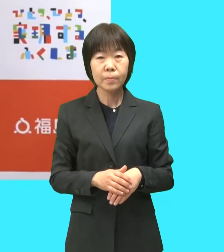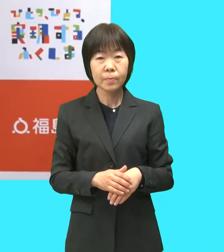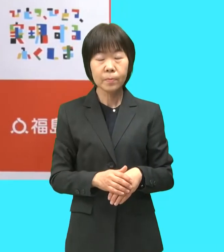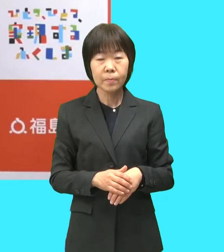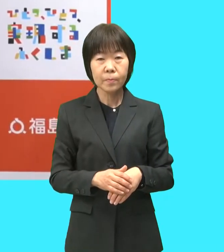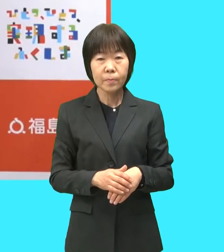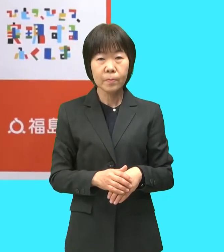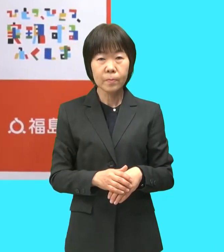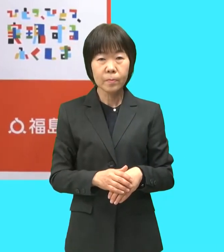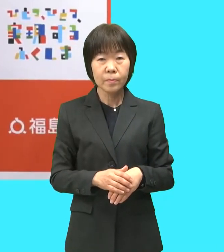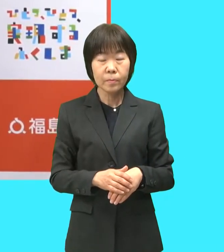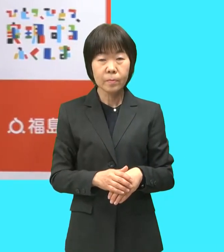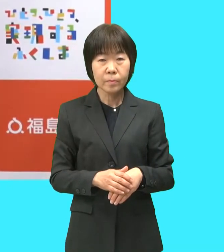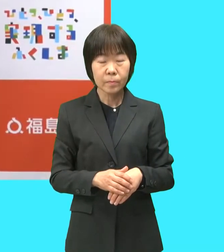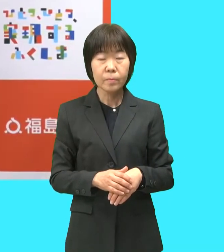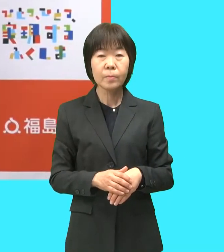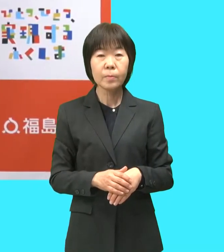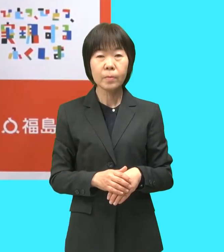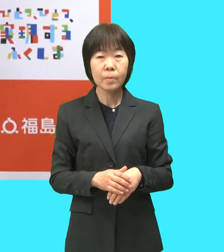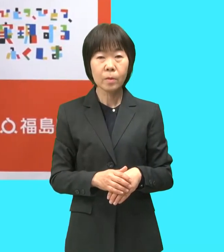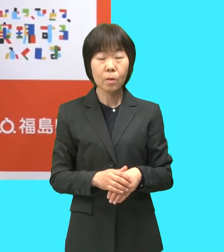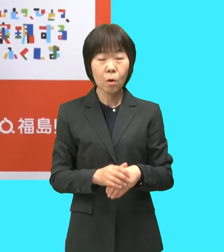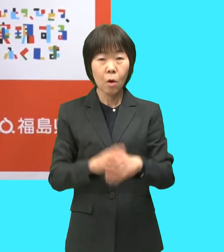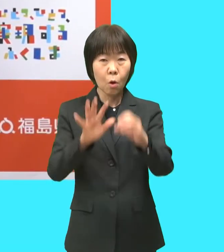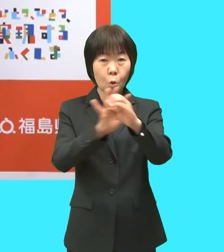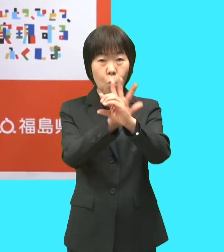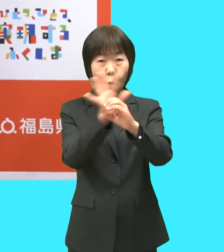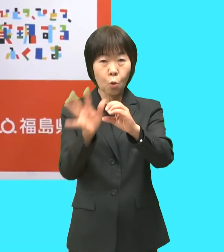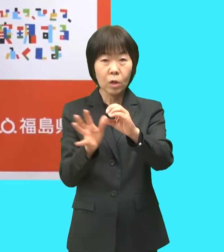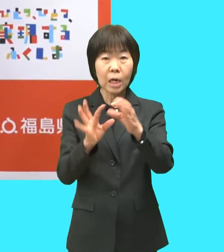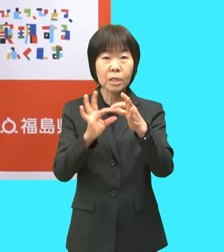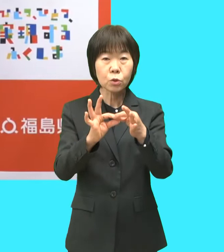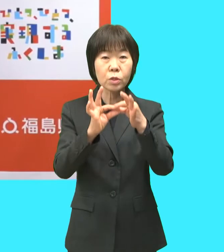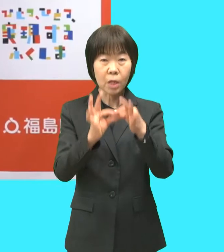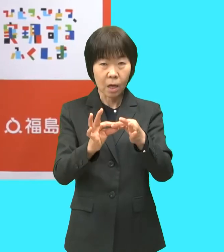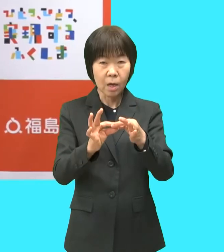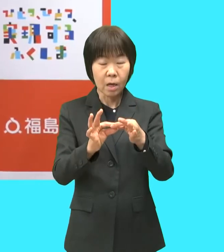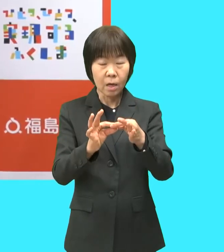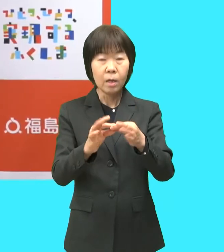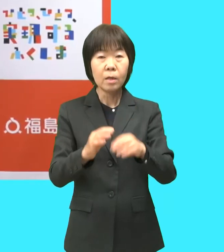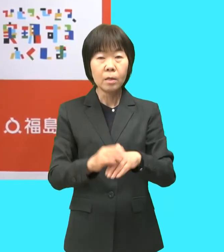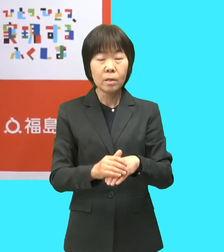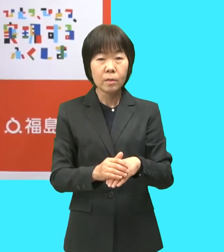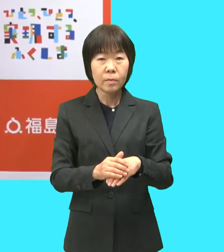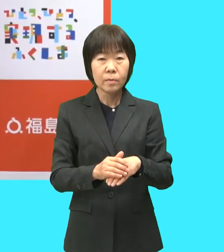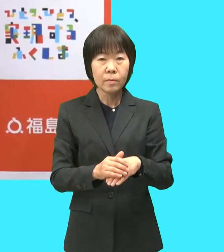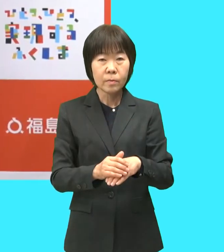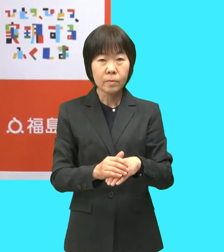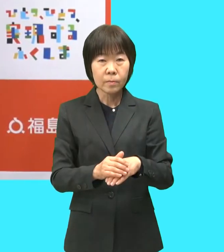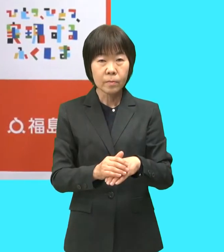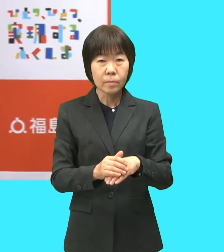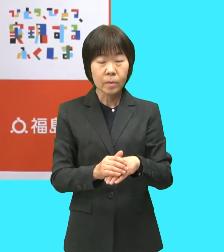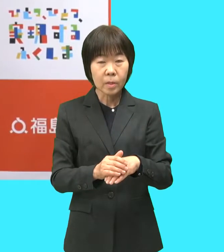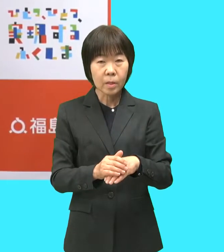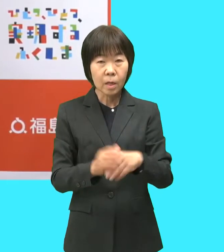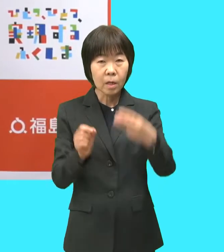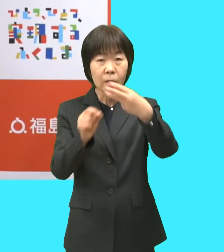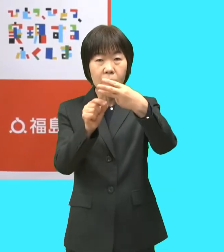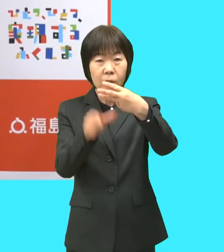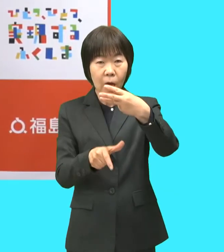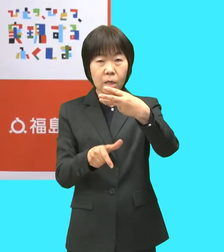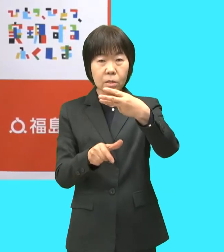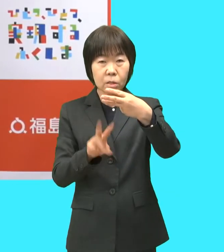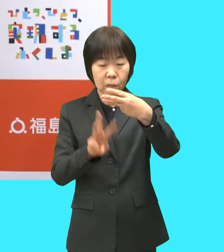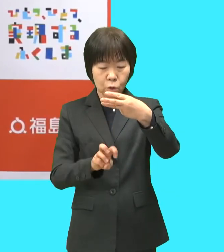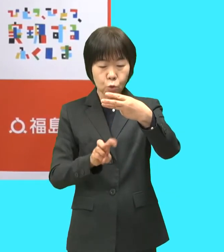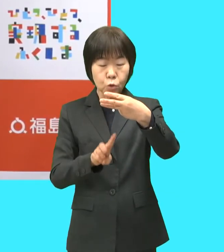願いします。 ちょっと話題変わるんですが、はい、新型コロナに関してなんですが、 知事はですね、3月31日まで